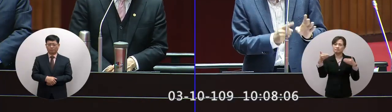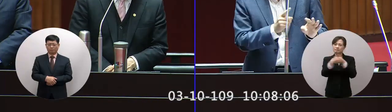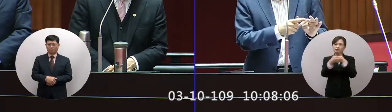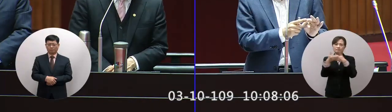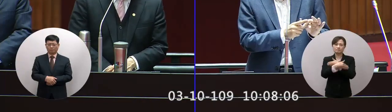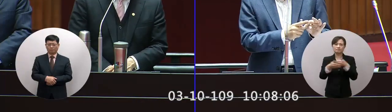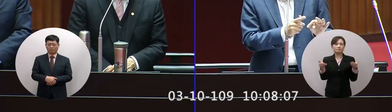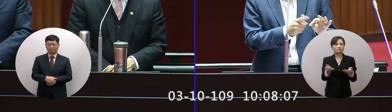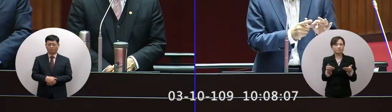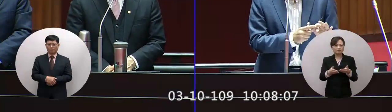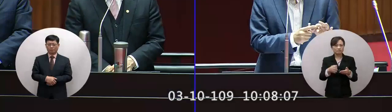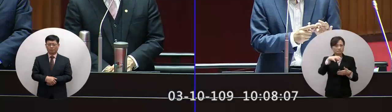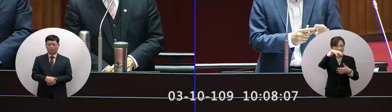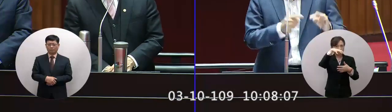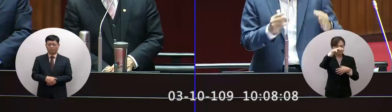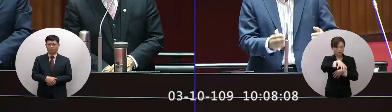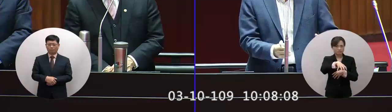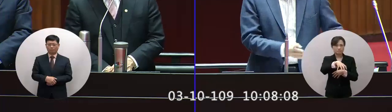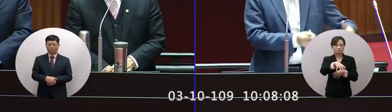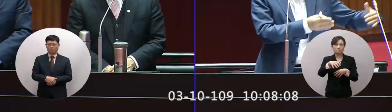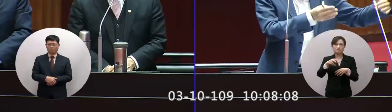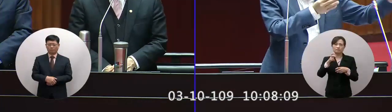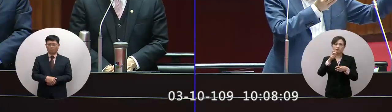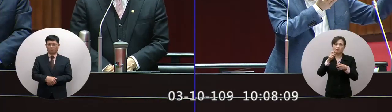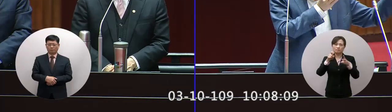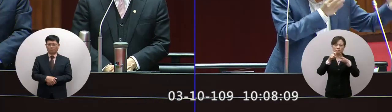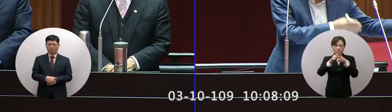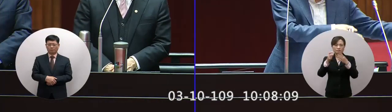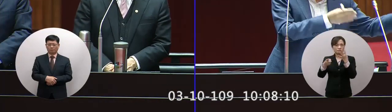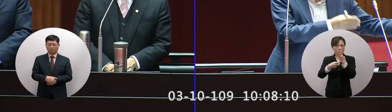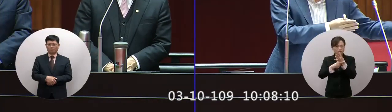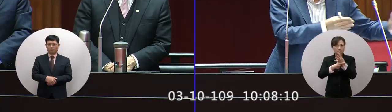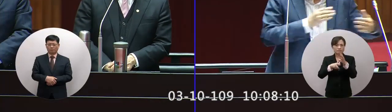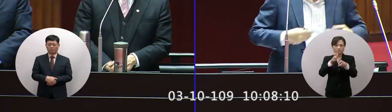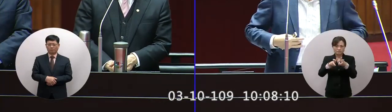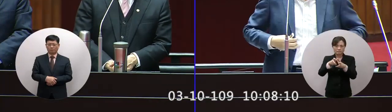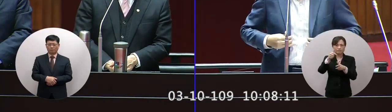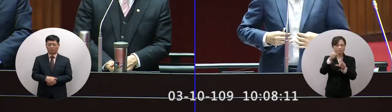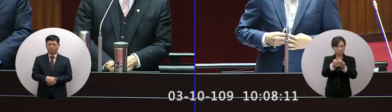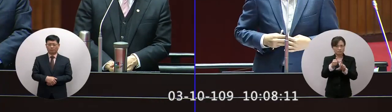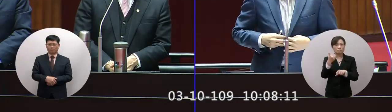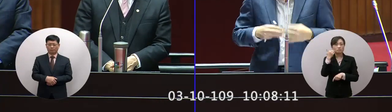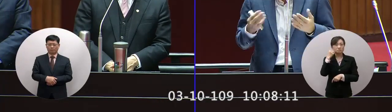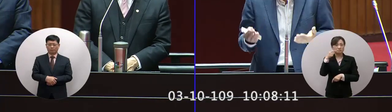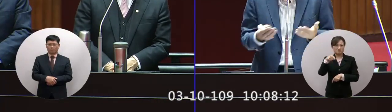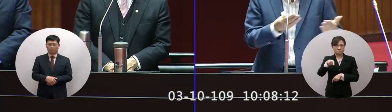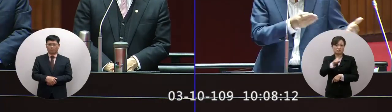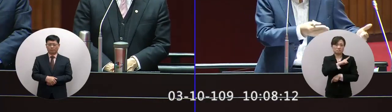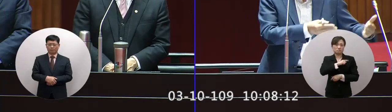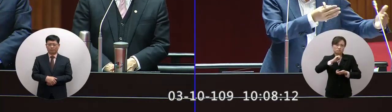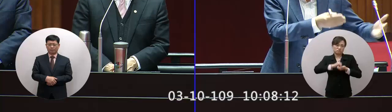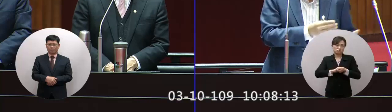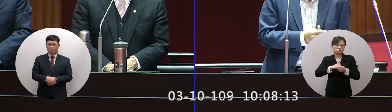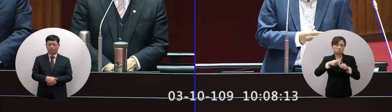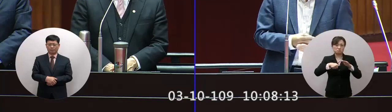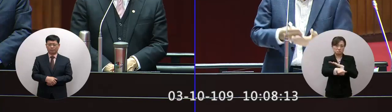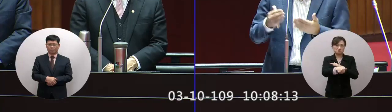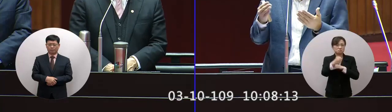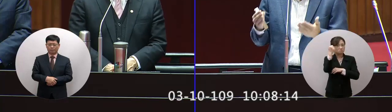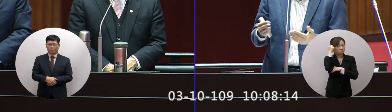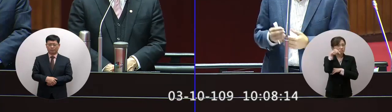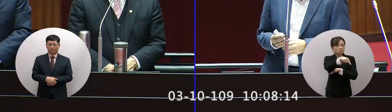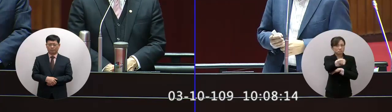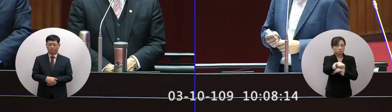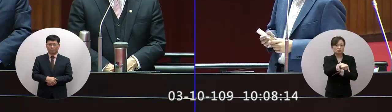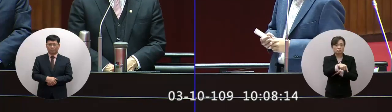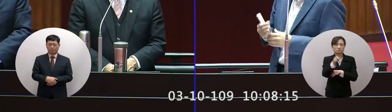交通工程跟其他的工业区，那你自己愿意选择住在工业区，那你如果叫环保局去测噪音，